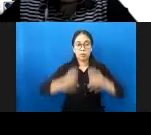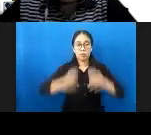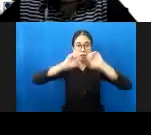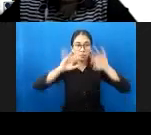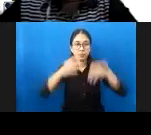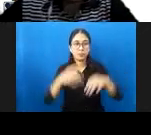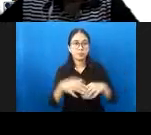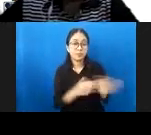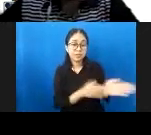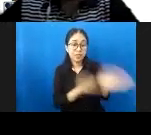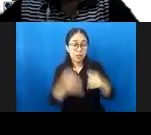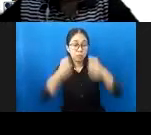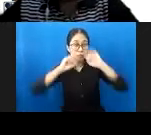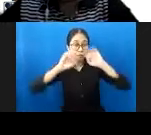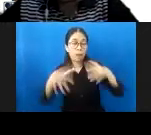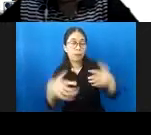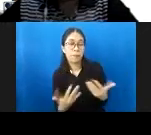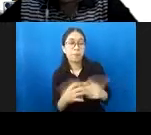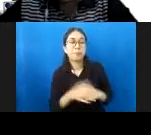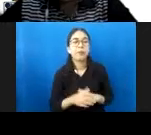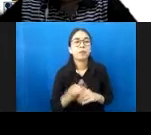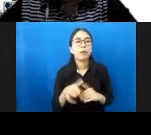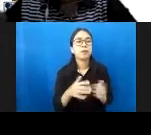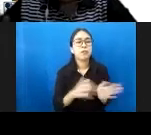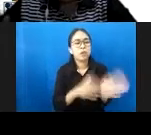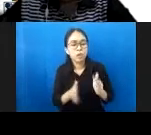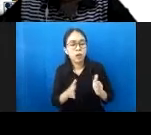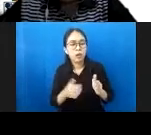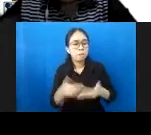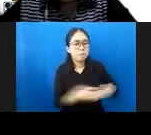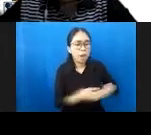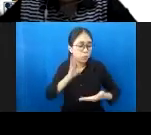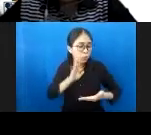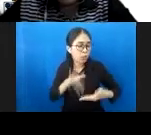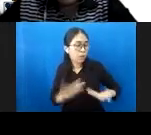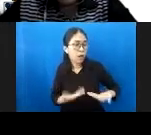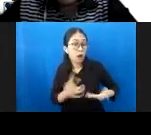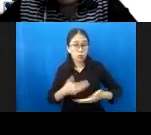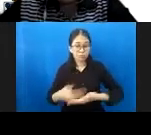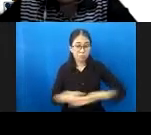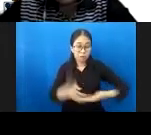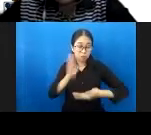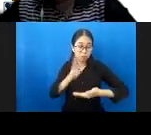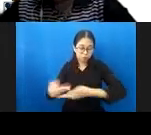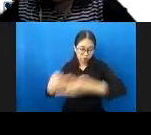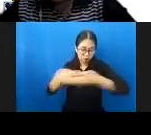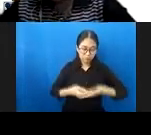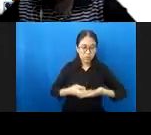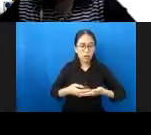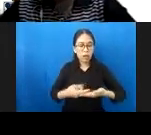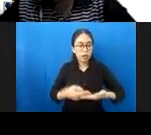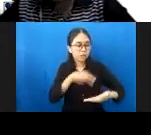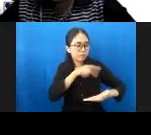tentang bagaimana tindak lanjut bayi muda. Bagaimana kalau bayi muda itu kontrol ke kita? Bagaimana kalau ada demam ternyata